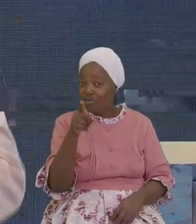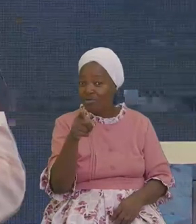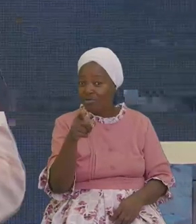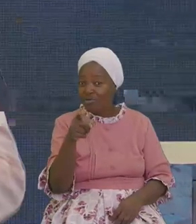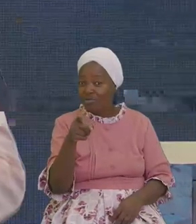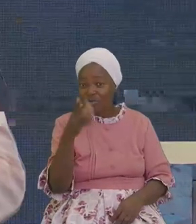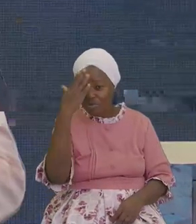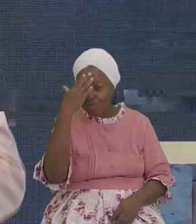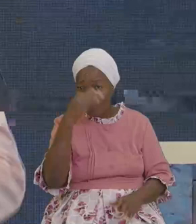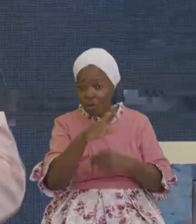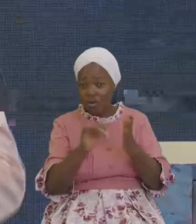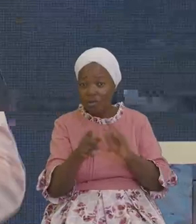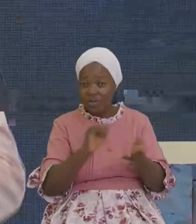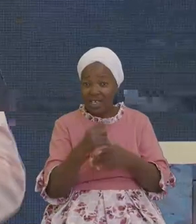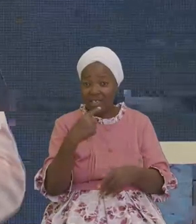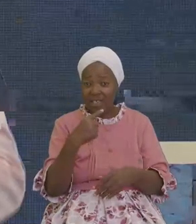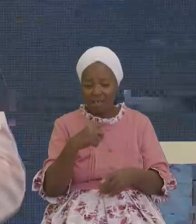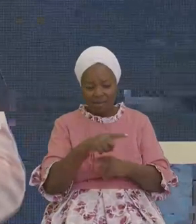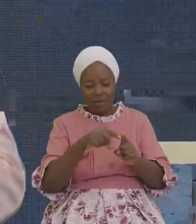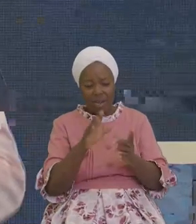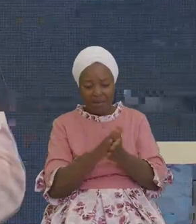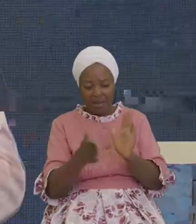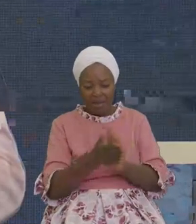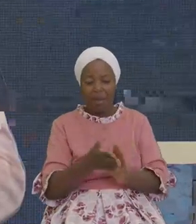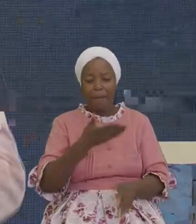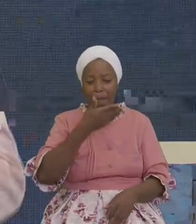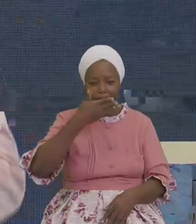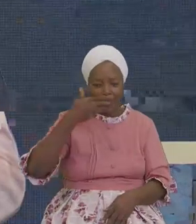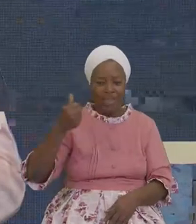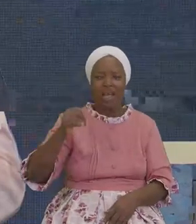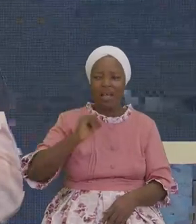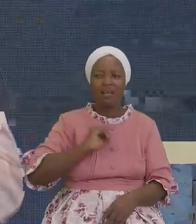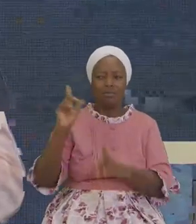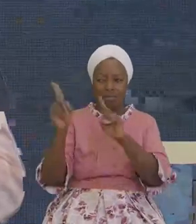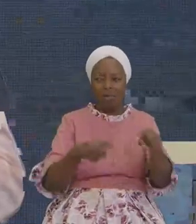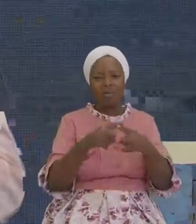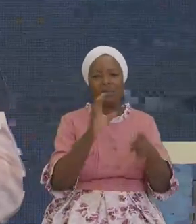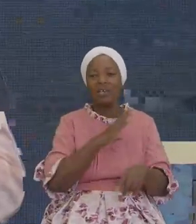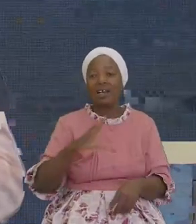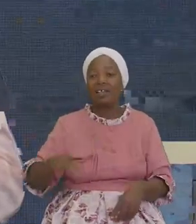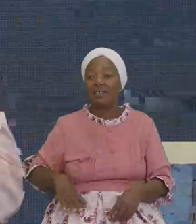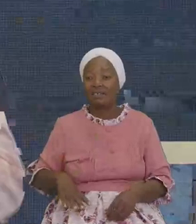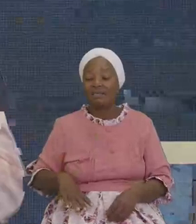Vous voyez ces gens-là qui disent: quand je deviens meilleur, je vais venir à Christ.